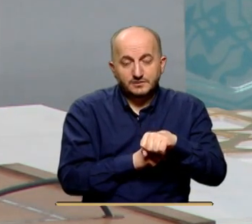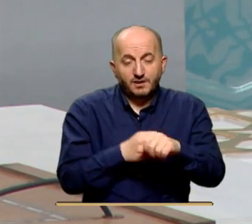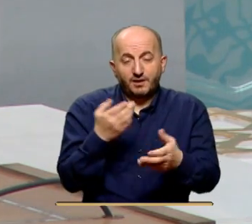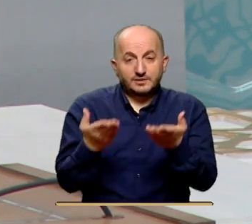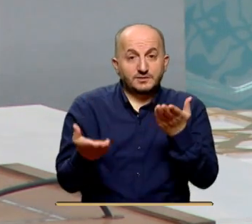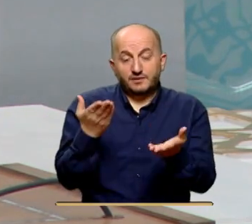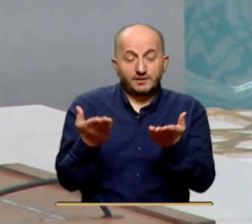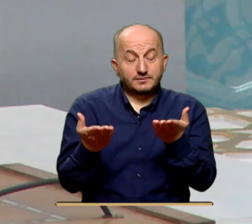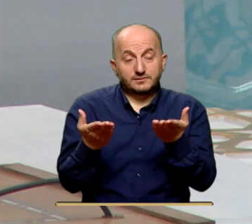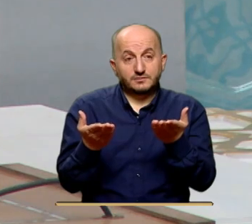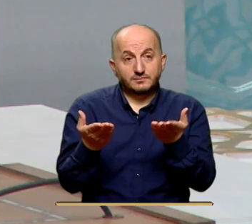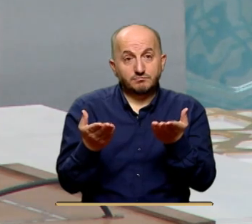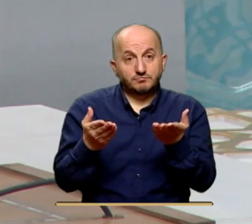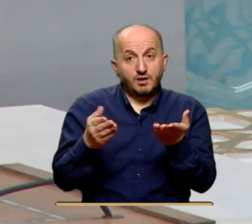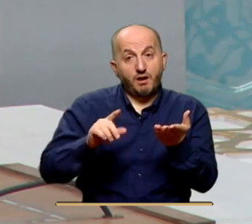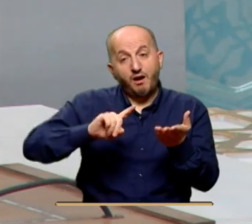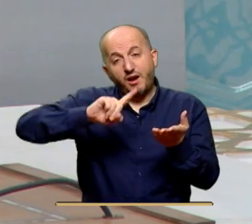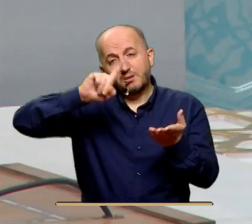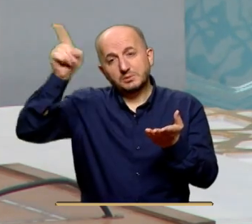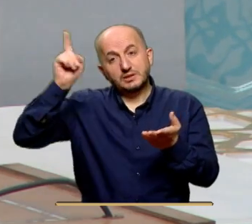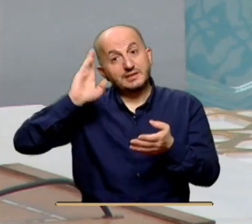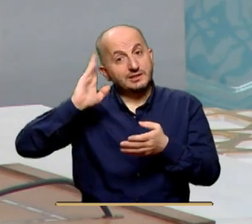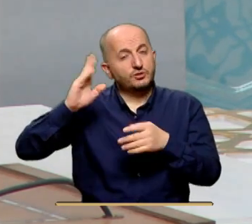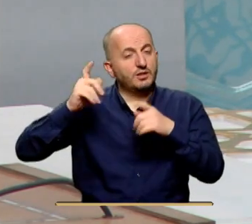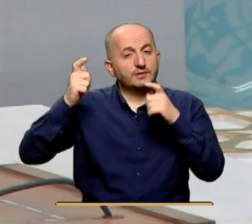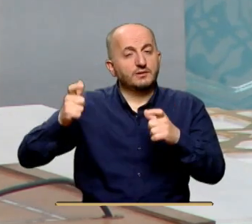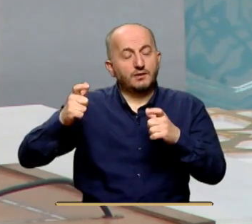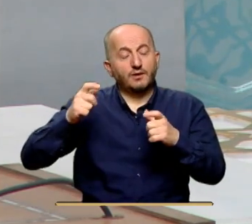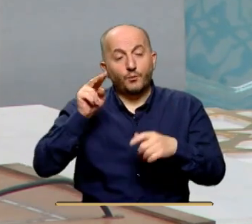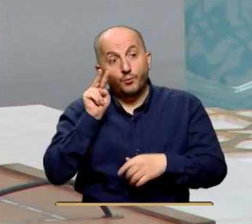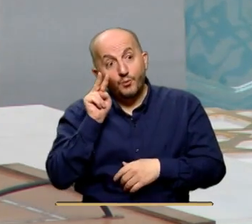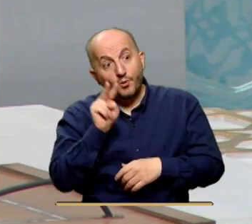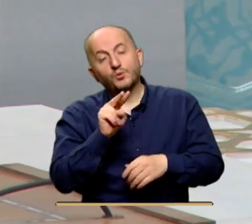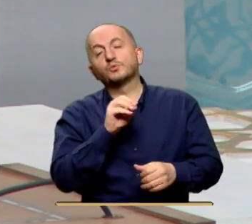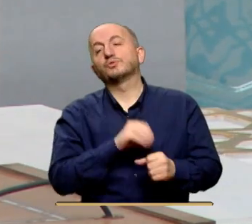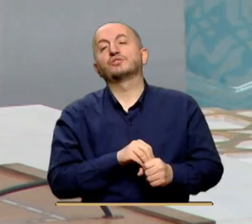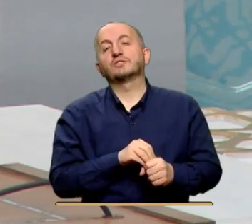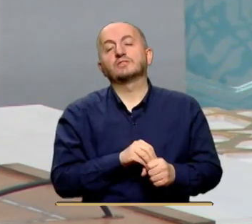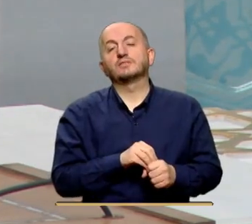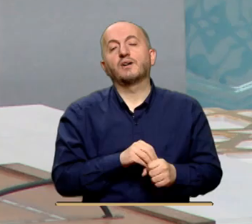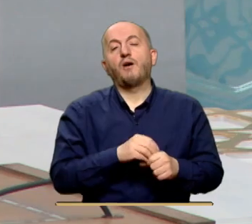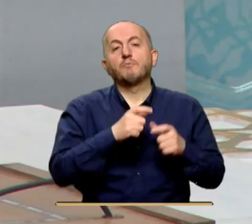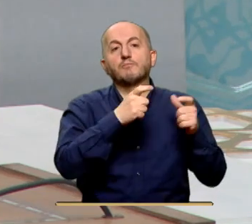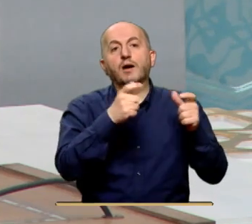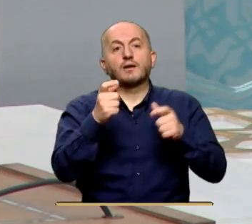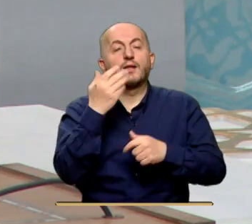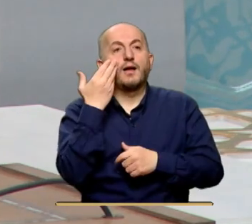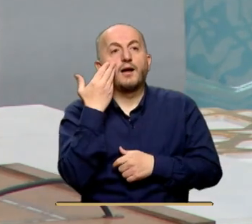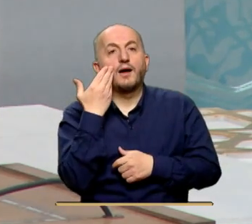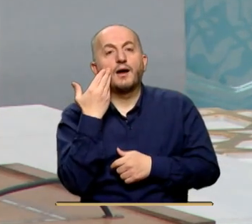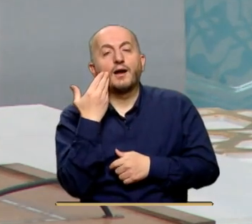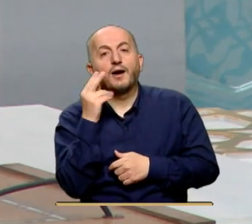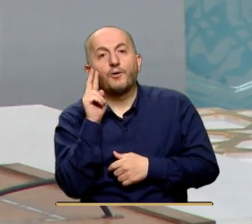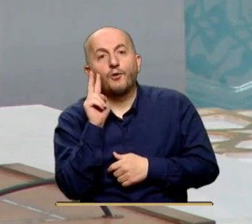ahiret alemindeki gideceği yere bizatihi gördüğü için, o mekanları seyrettiği için